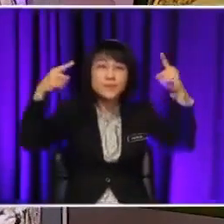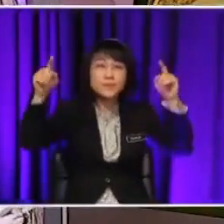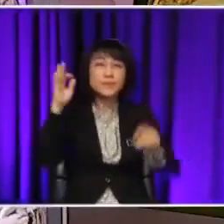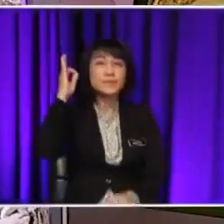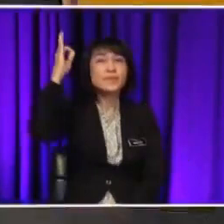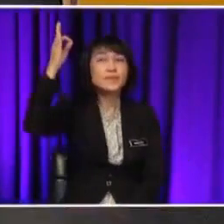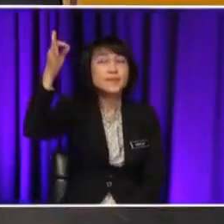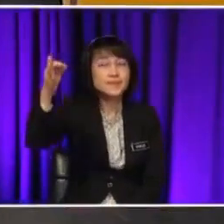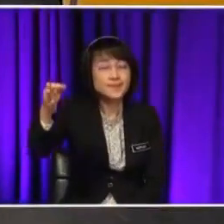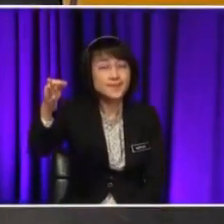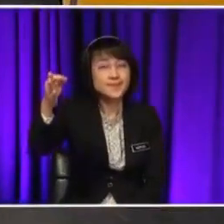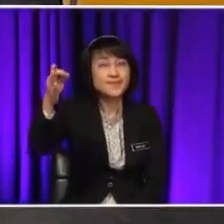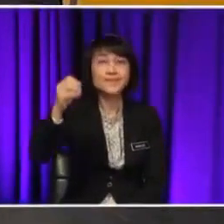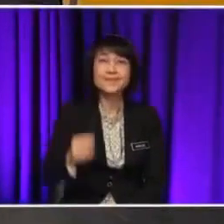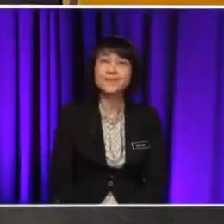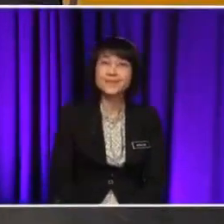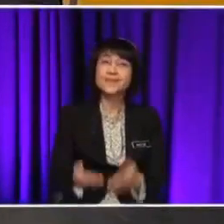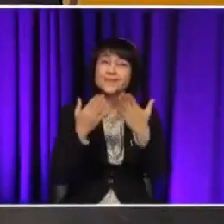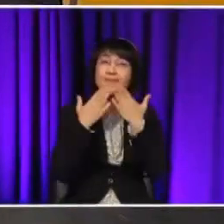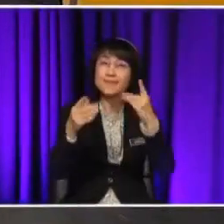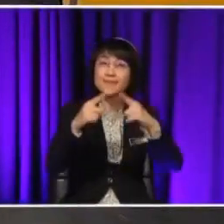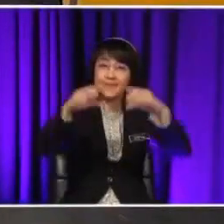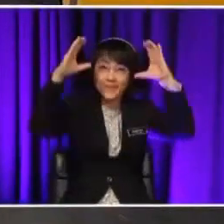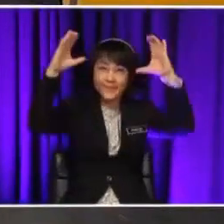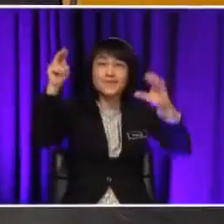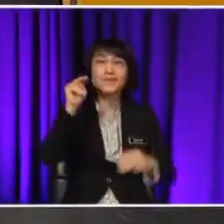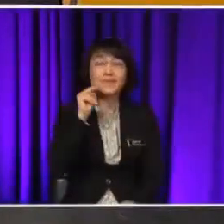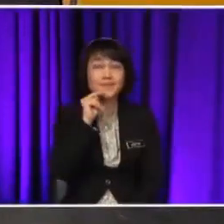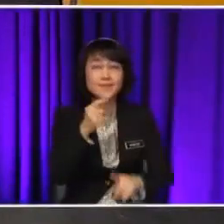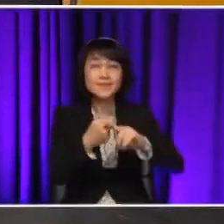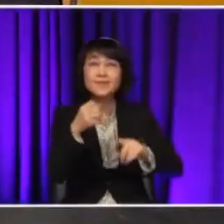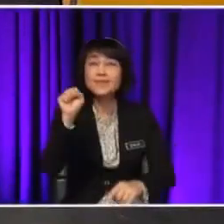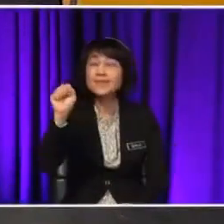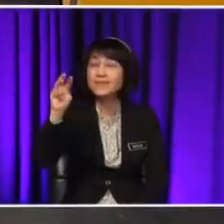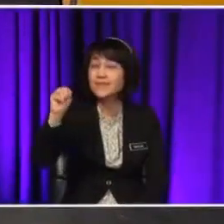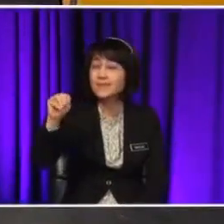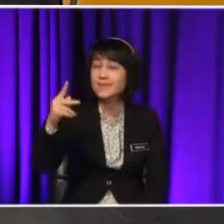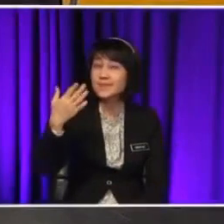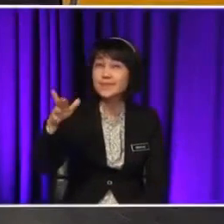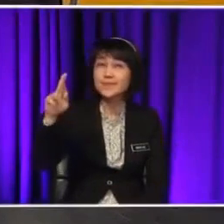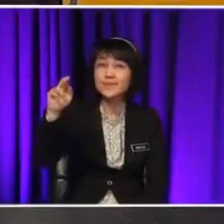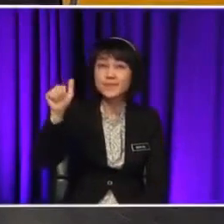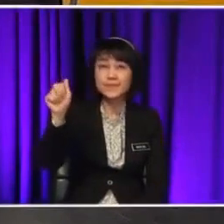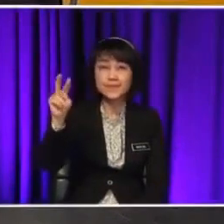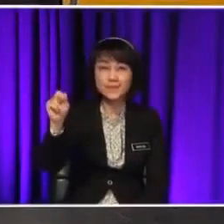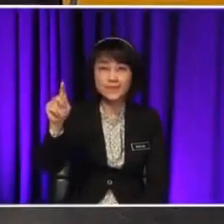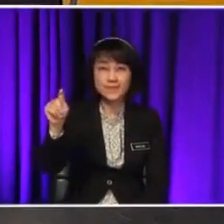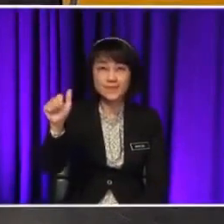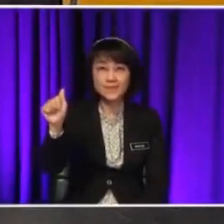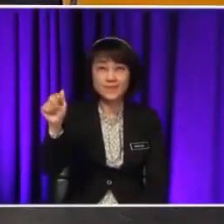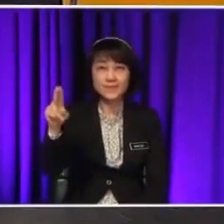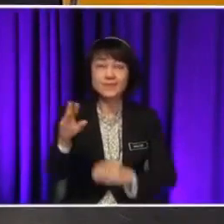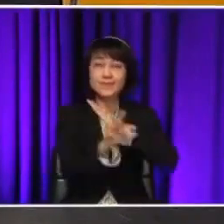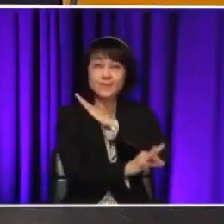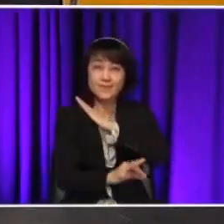hadapan. Amin, insyaAllah. Terima kasih kepada Cikgu Nadia daripada SMK Rantau, Rantau Negeri Sembilan. Terima kasih kepada